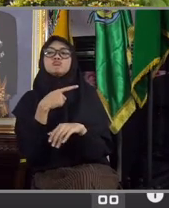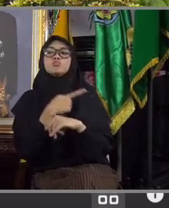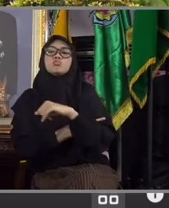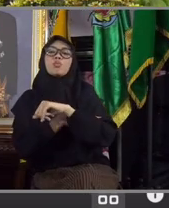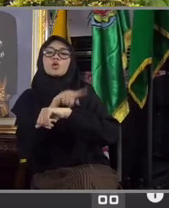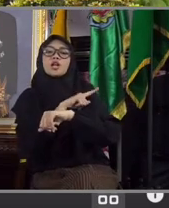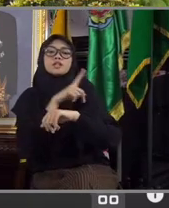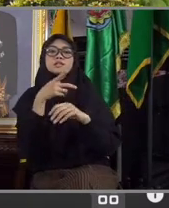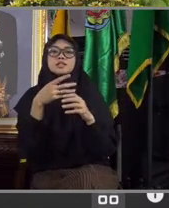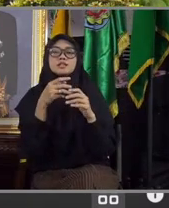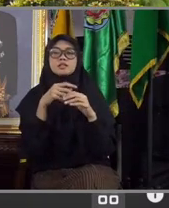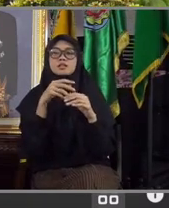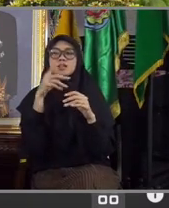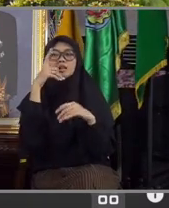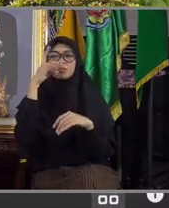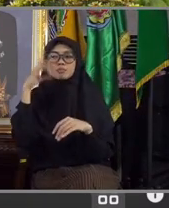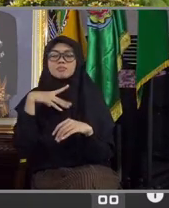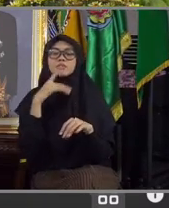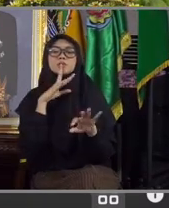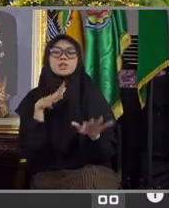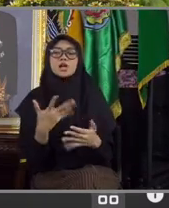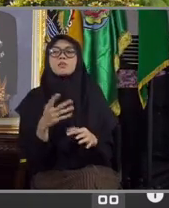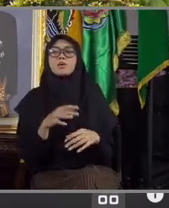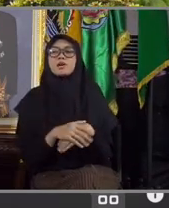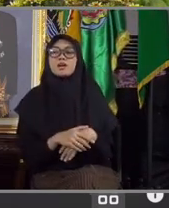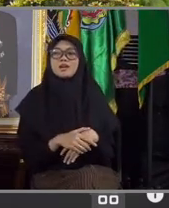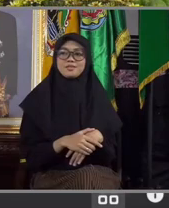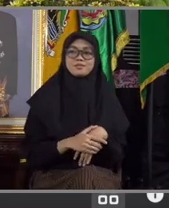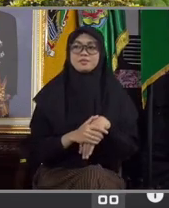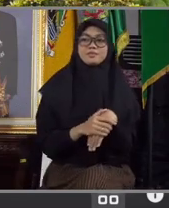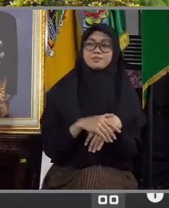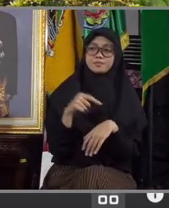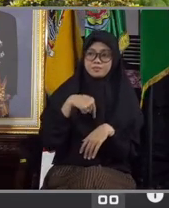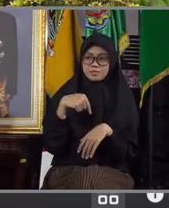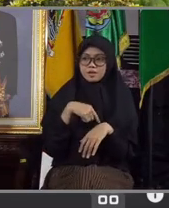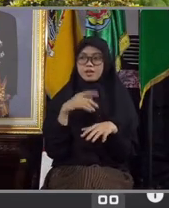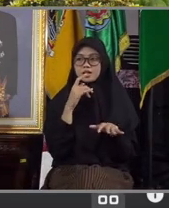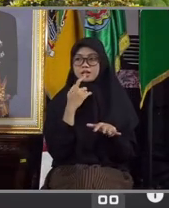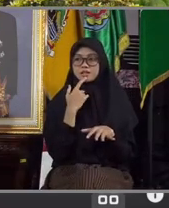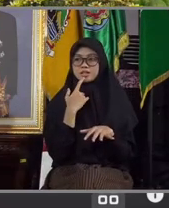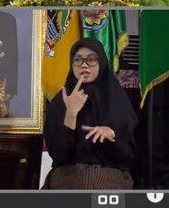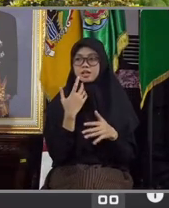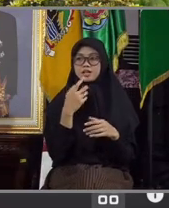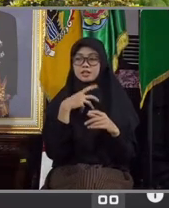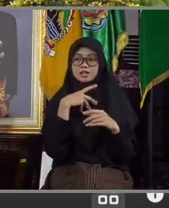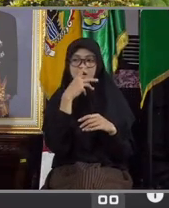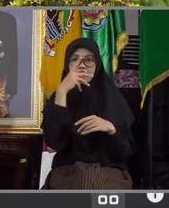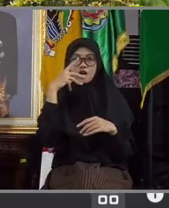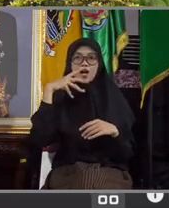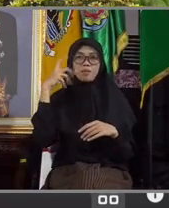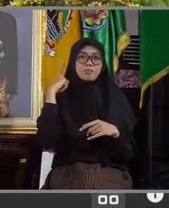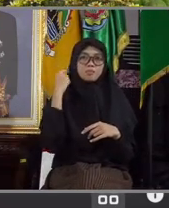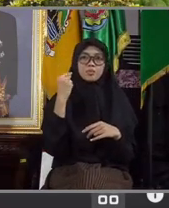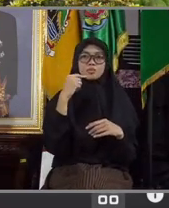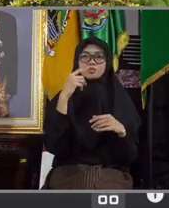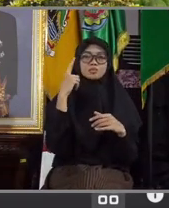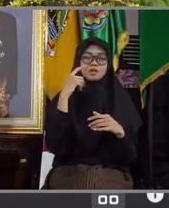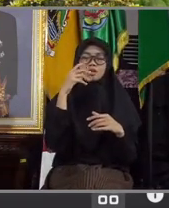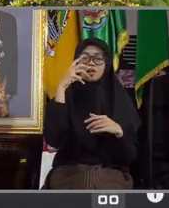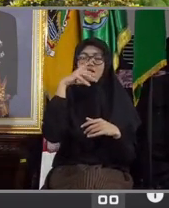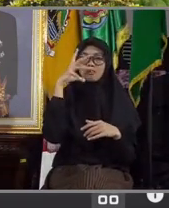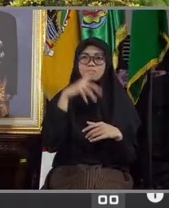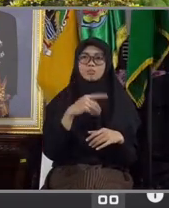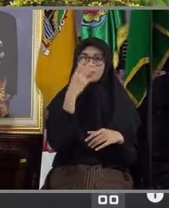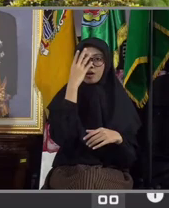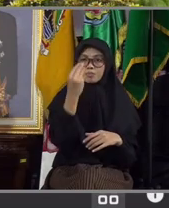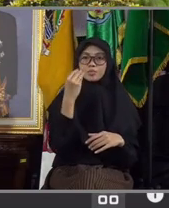apa? Sing iso diumok ke? Wah ini Pak, keterkaitan dengan Kampung Jawi. Kampung Jawi. Dengan